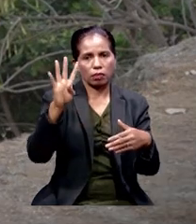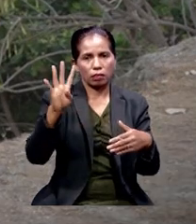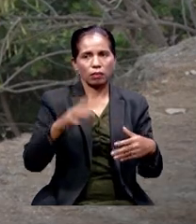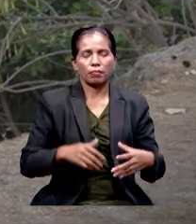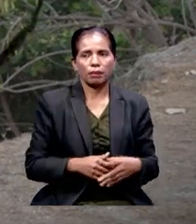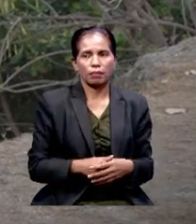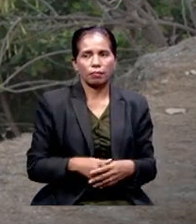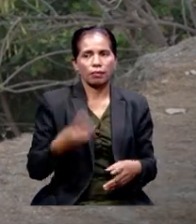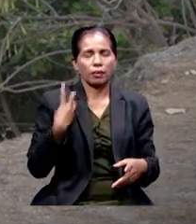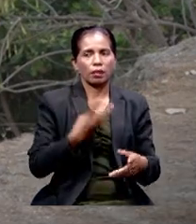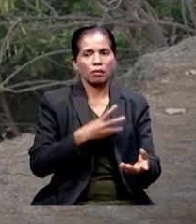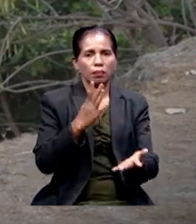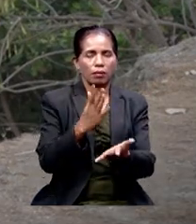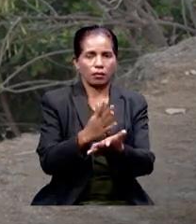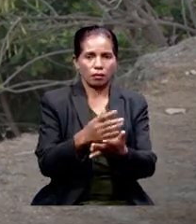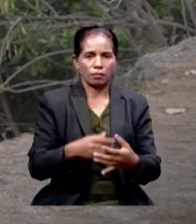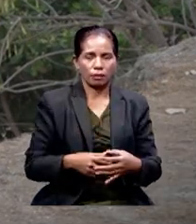mak ambo di para trit